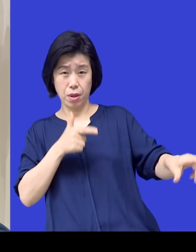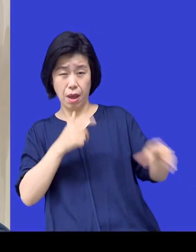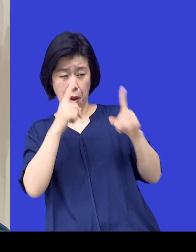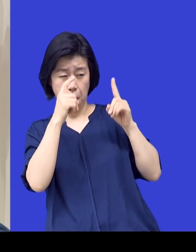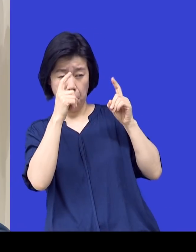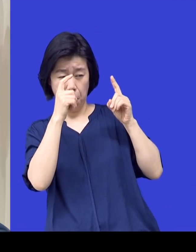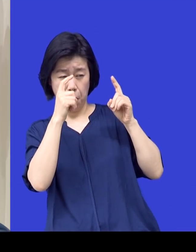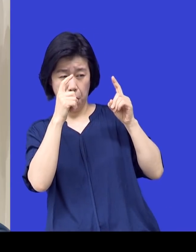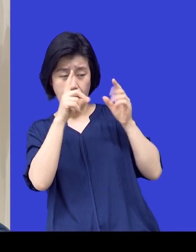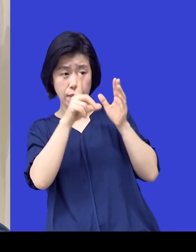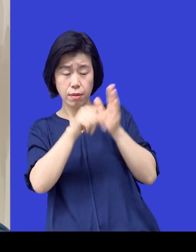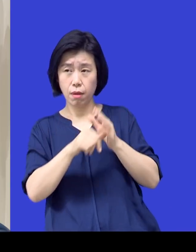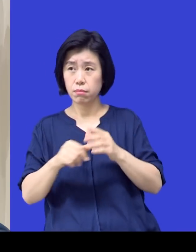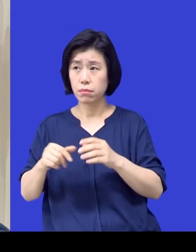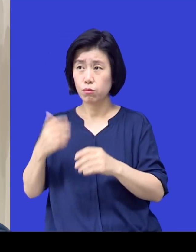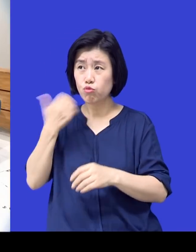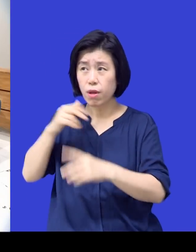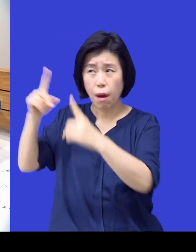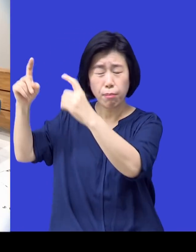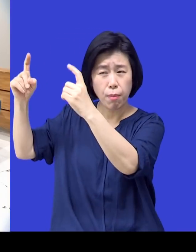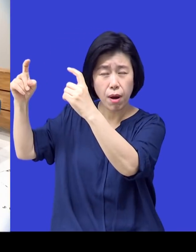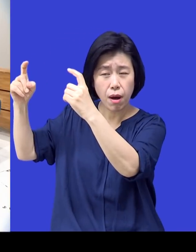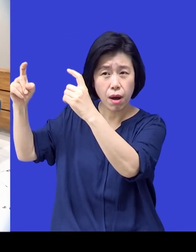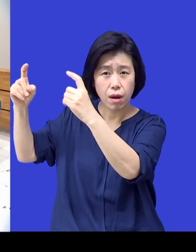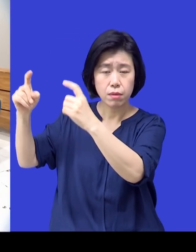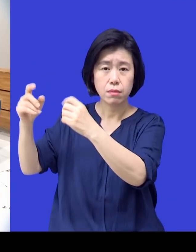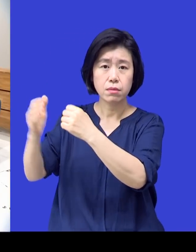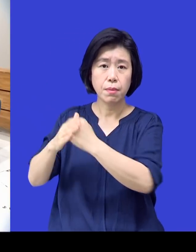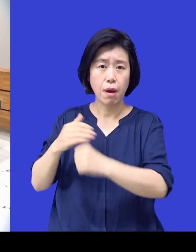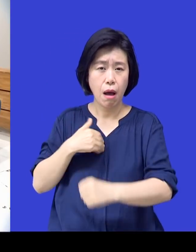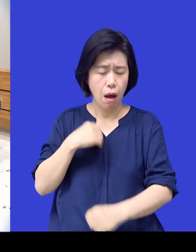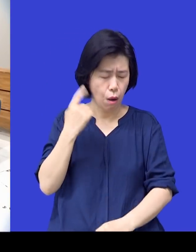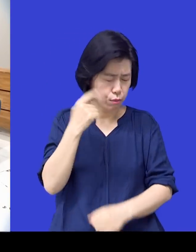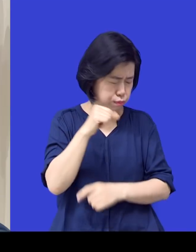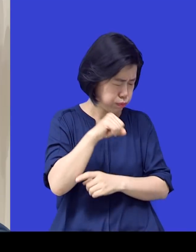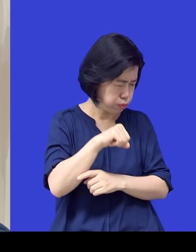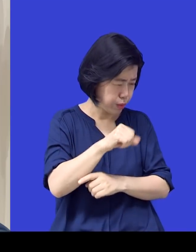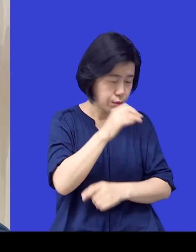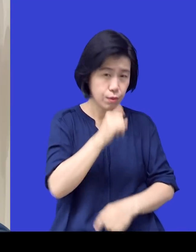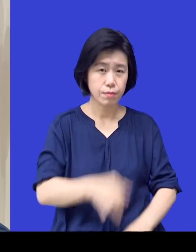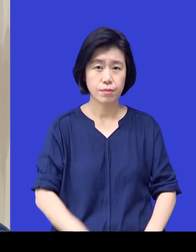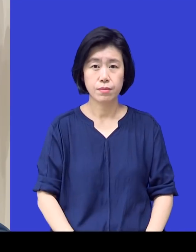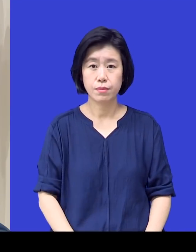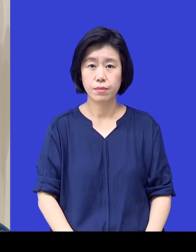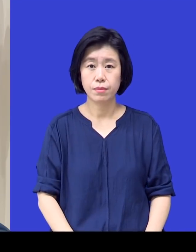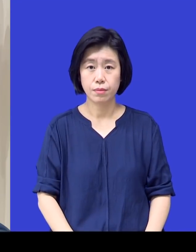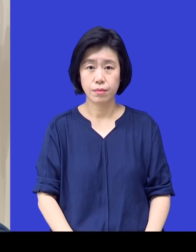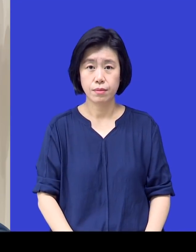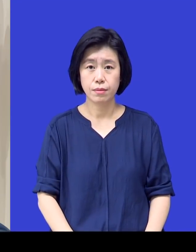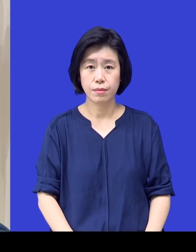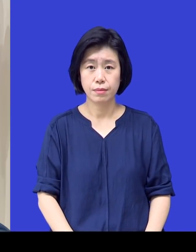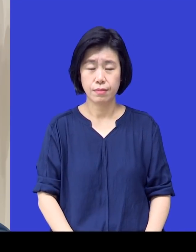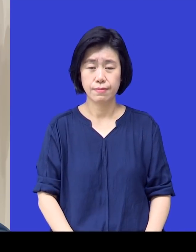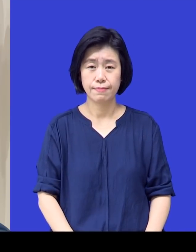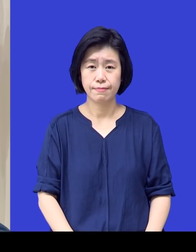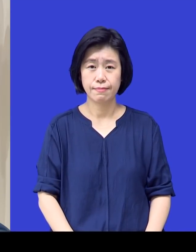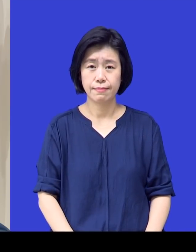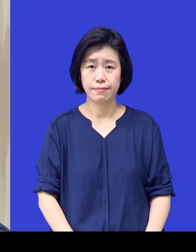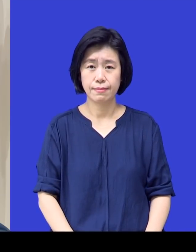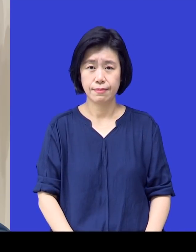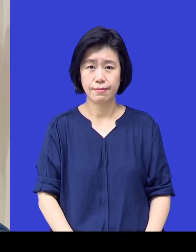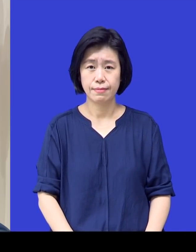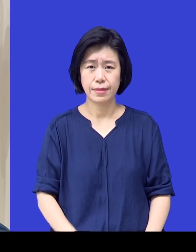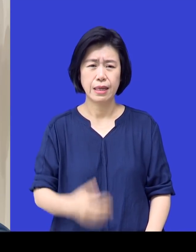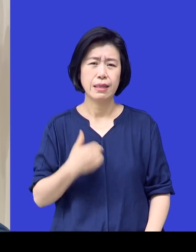네. 고개를 이렇게 숙이고는 얼굴을 안 보여요. 아, 창피하는구나. 계속 그런 반복적인 그런